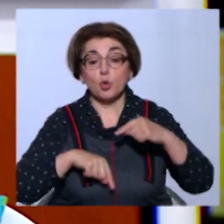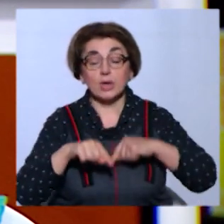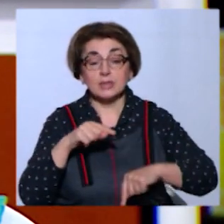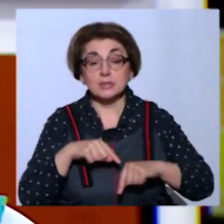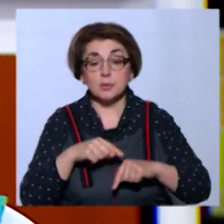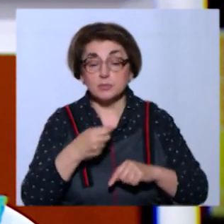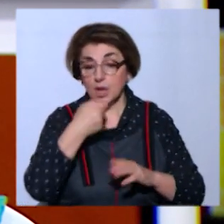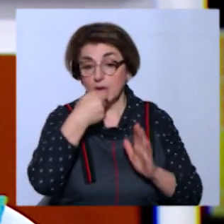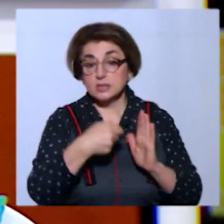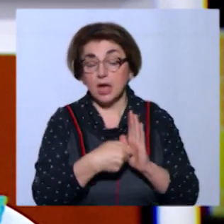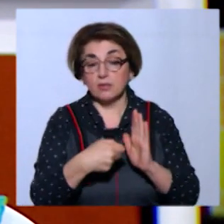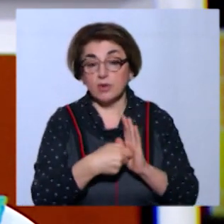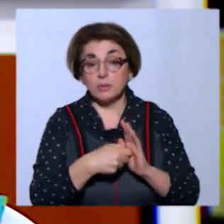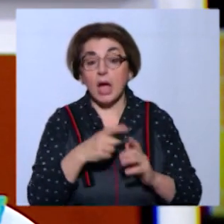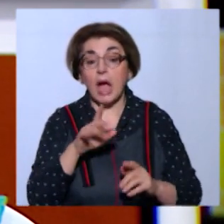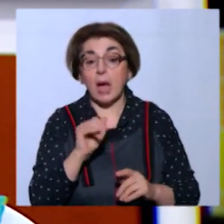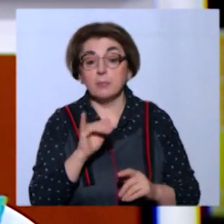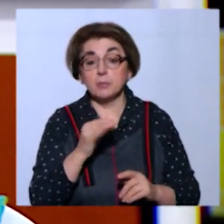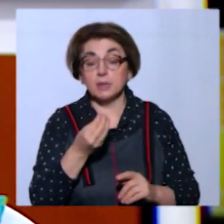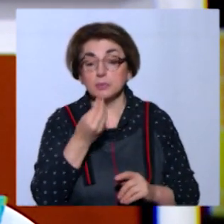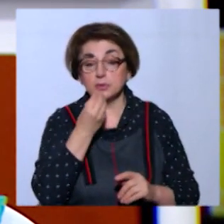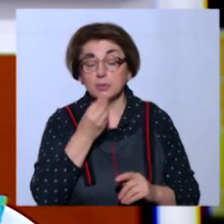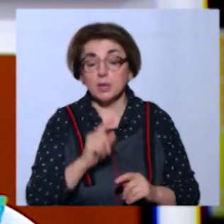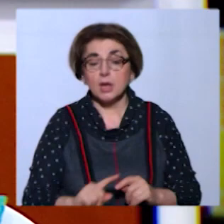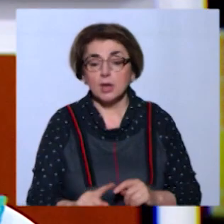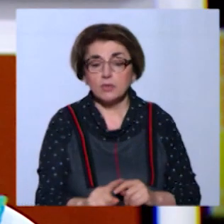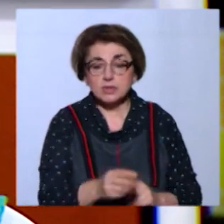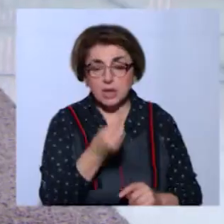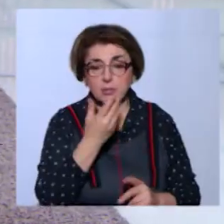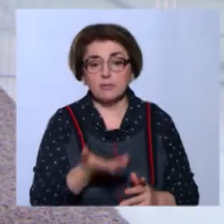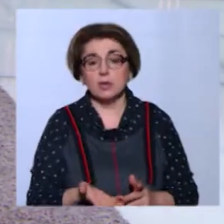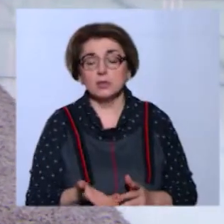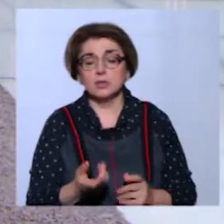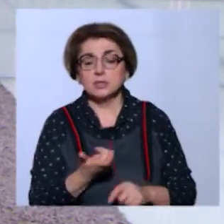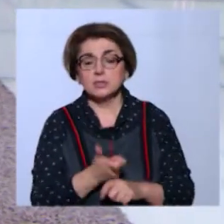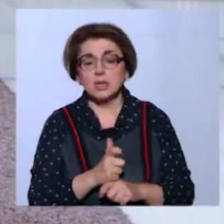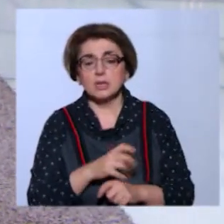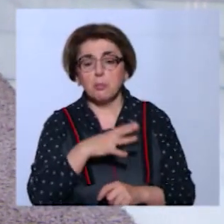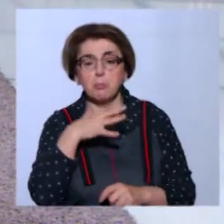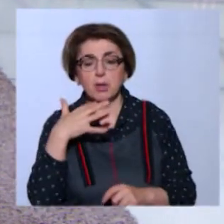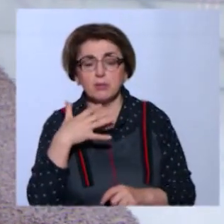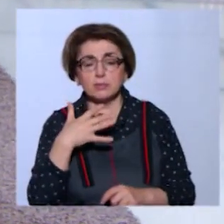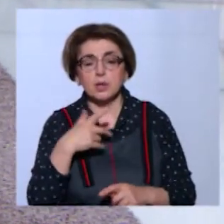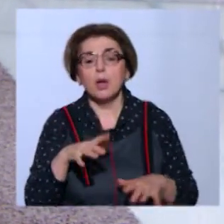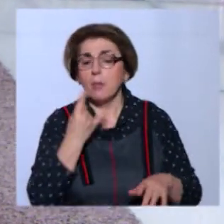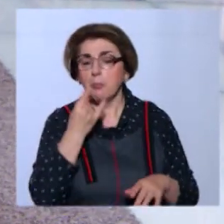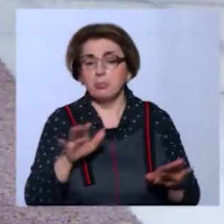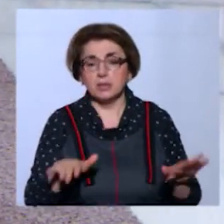ორგანიზმების საკვები. ამფიბიებით იკვებებიან ქვეწარმავლები და ძალიან ბევრი